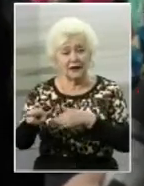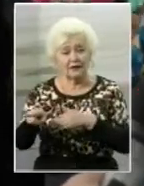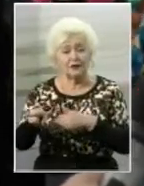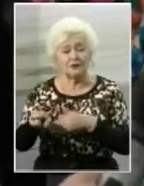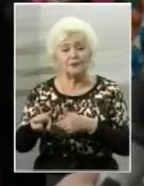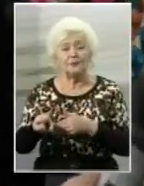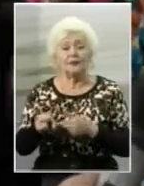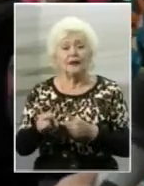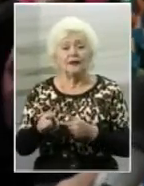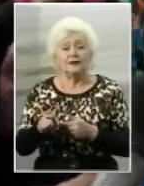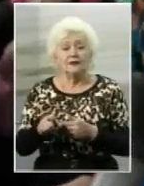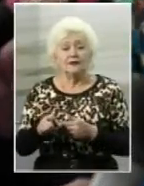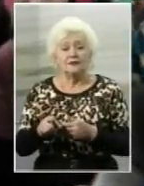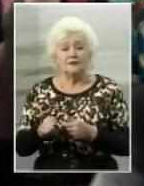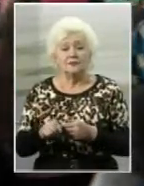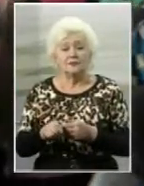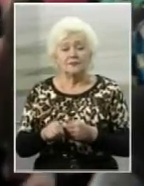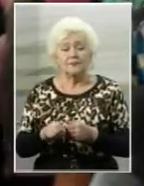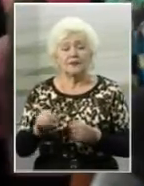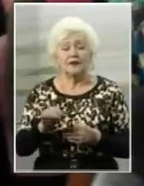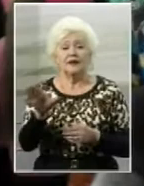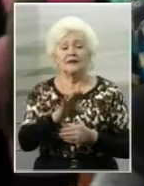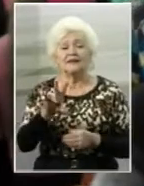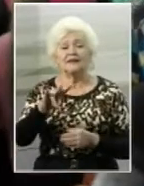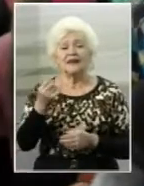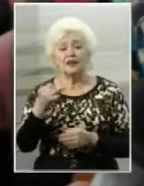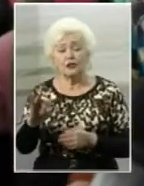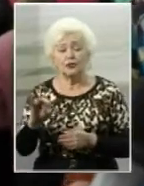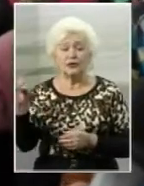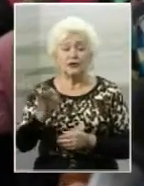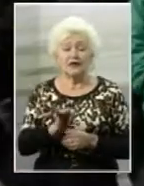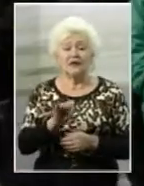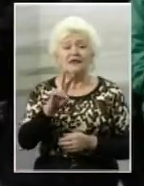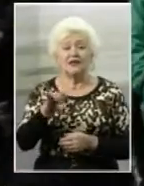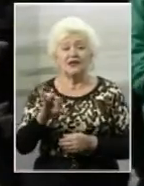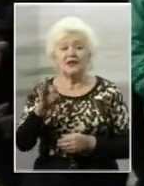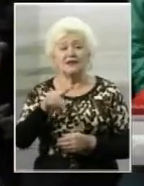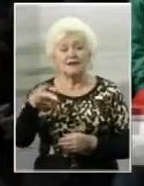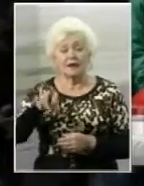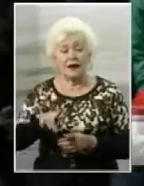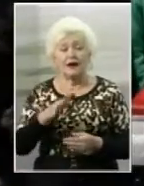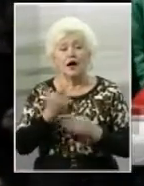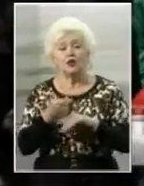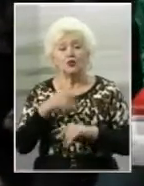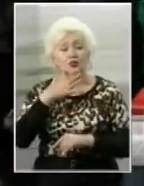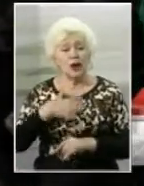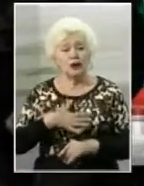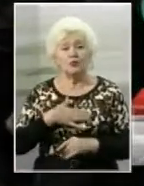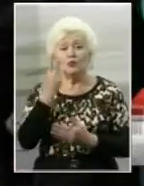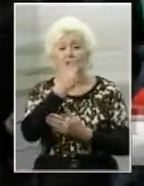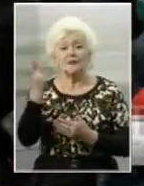котяча побега» з Нікітою і Ільєю. Я дуже люблю дивитися